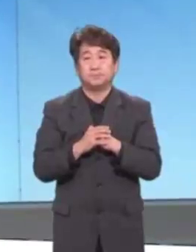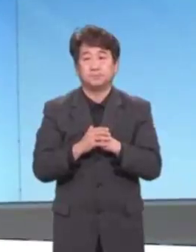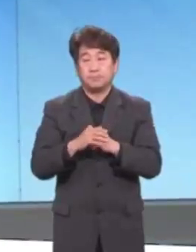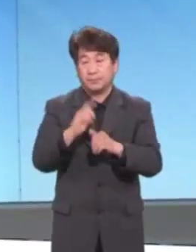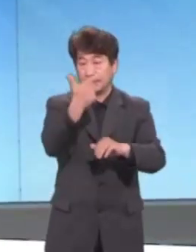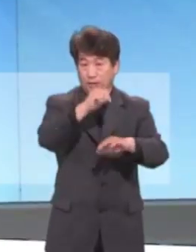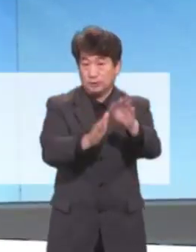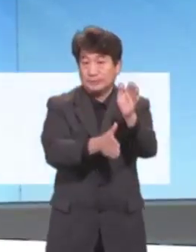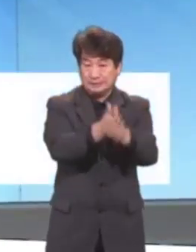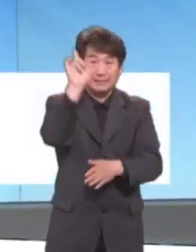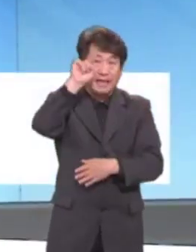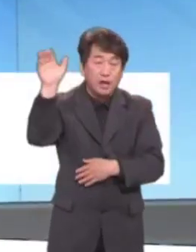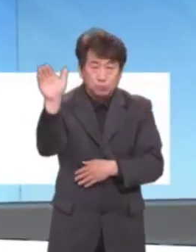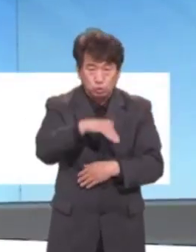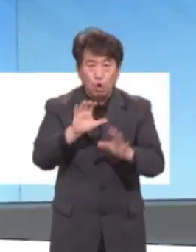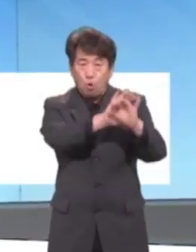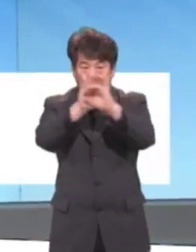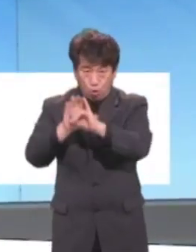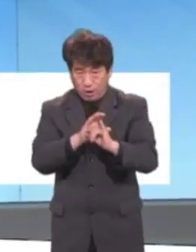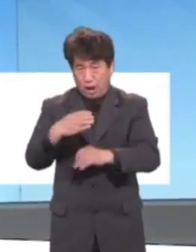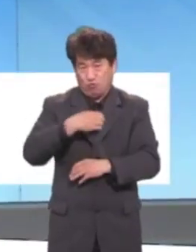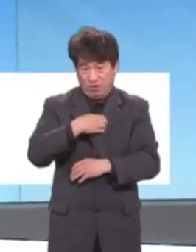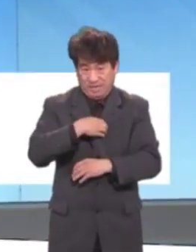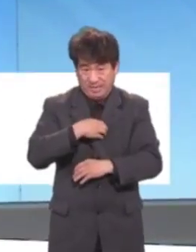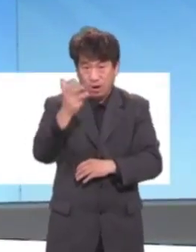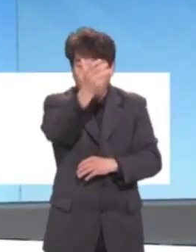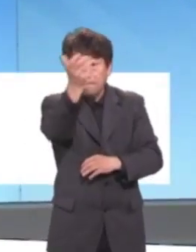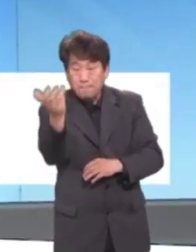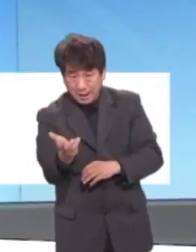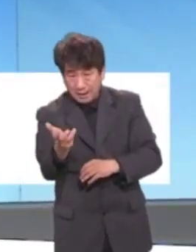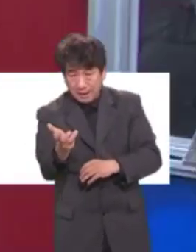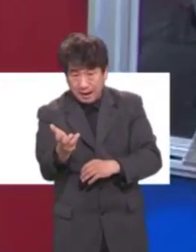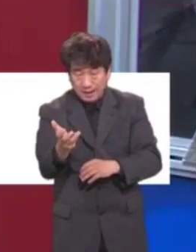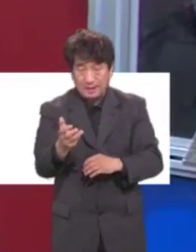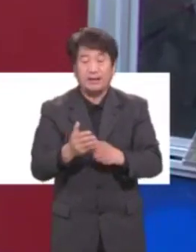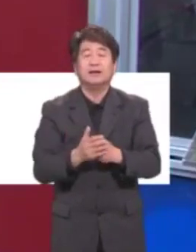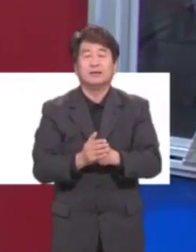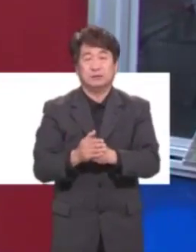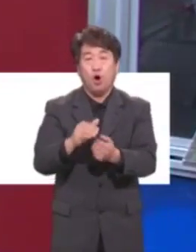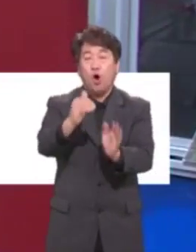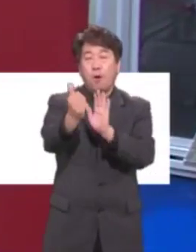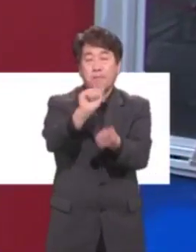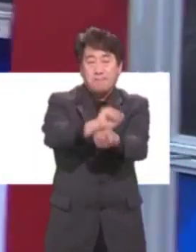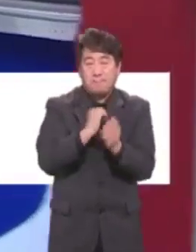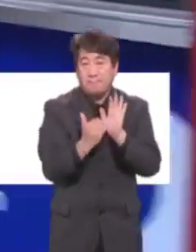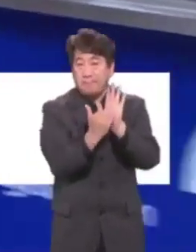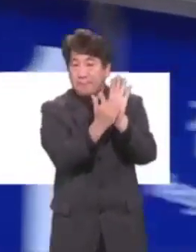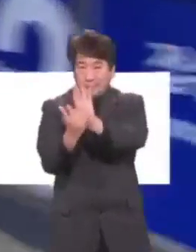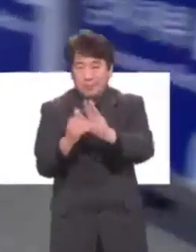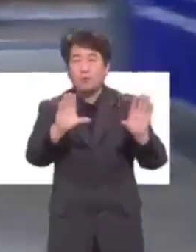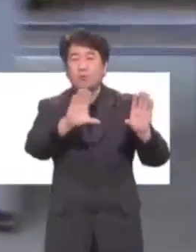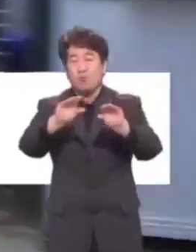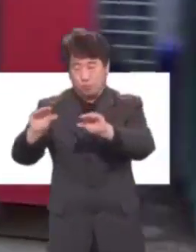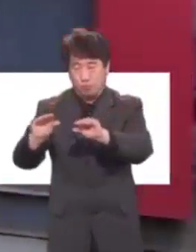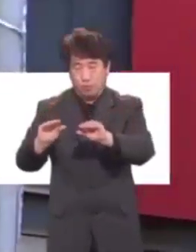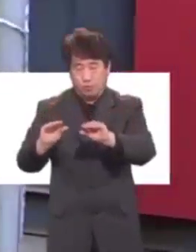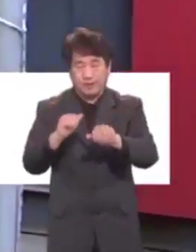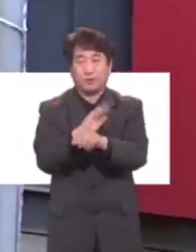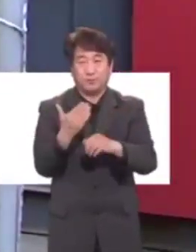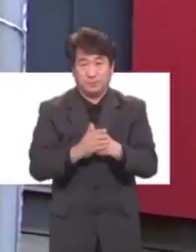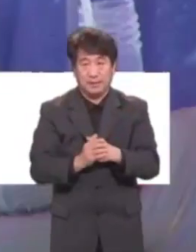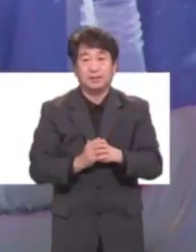대전시는 내일부터 코로나19 위기단계 하향에 따라 방역 체계를 완화합니다 기존 7일